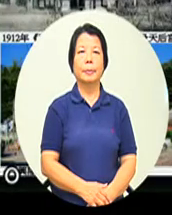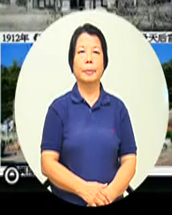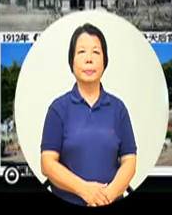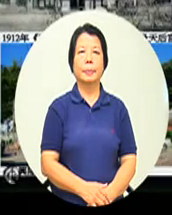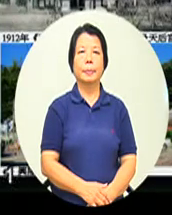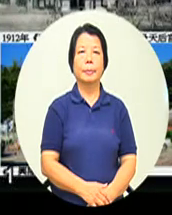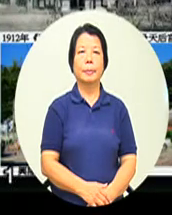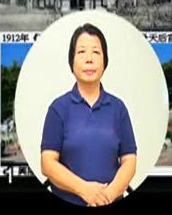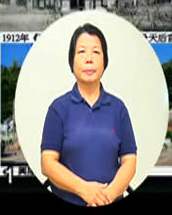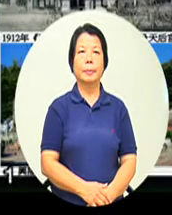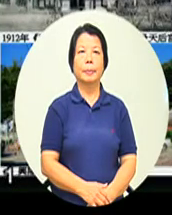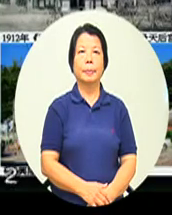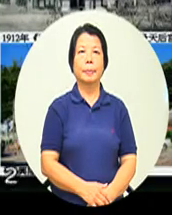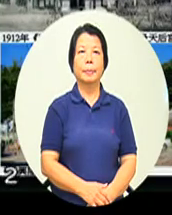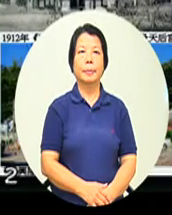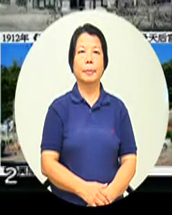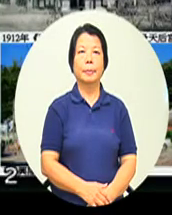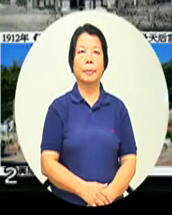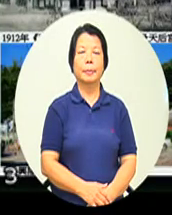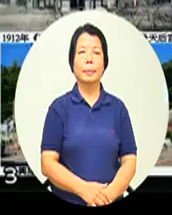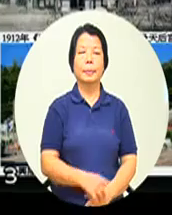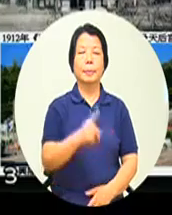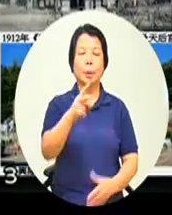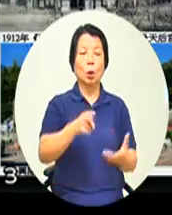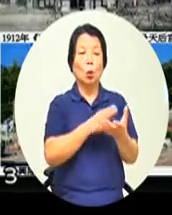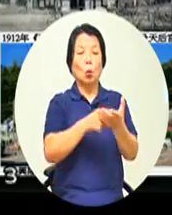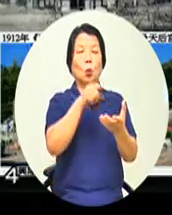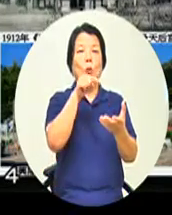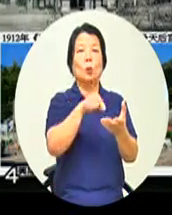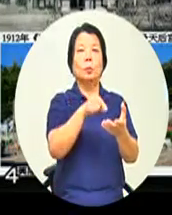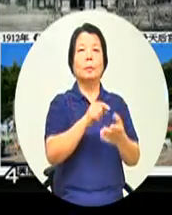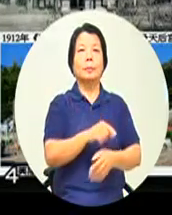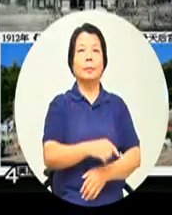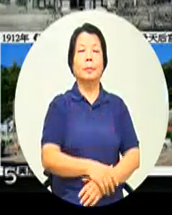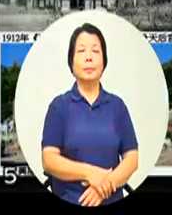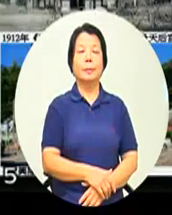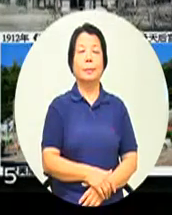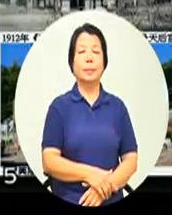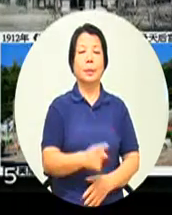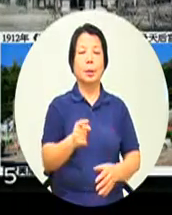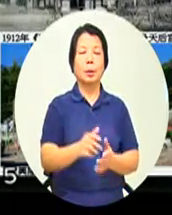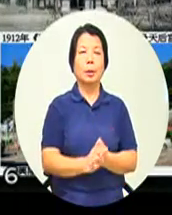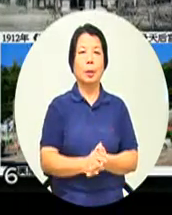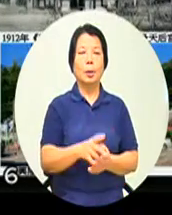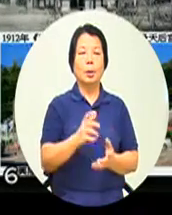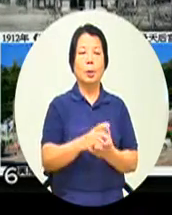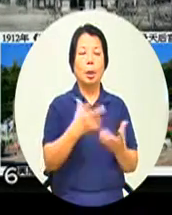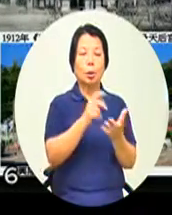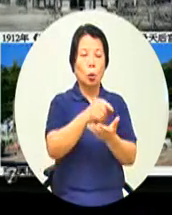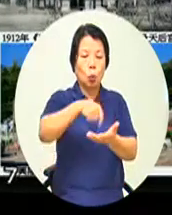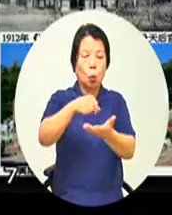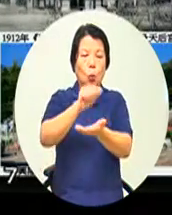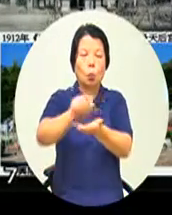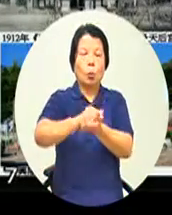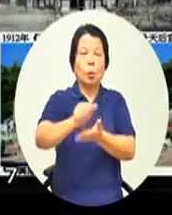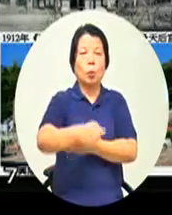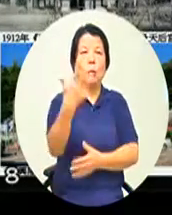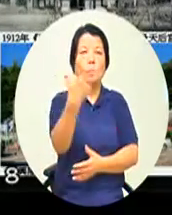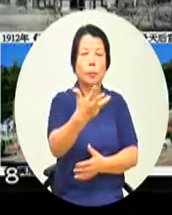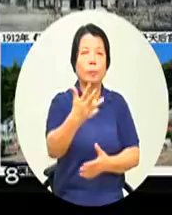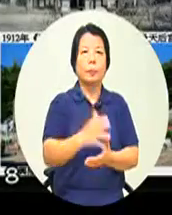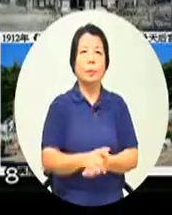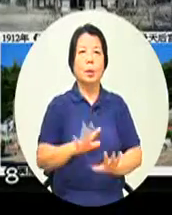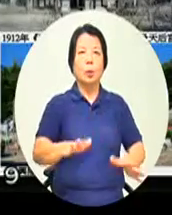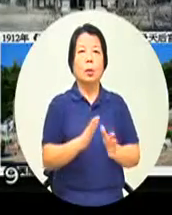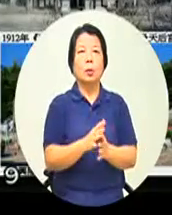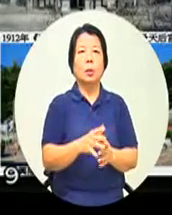念？啊，这首诗其实是，他总共有八首诗，这个龟山八景我列在左